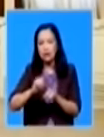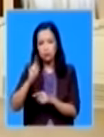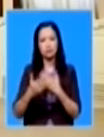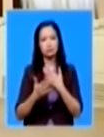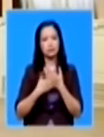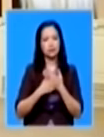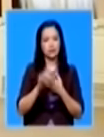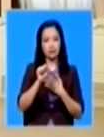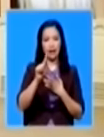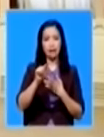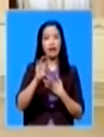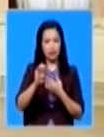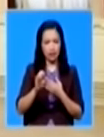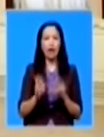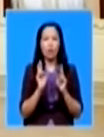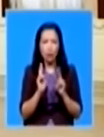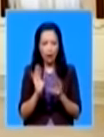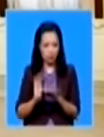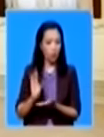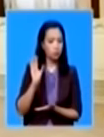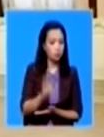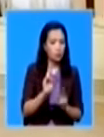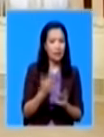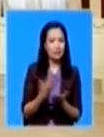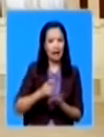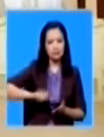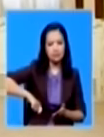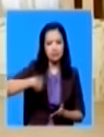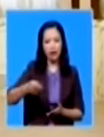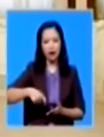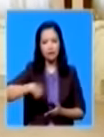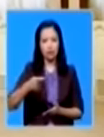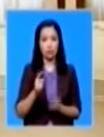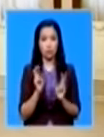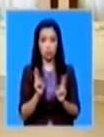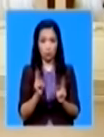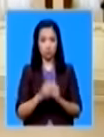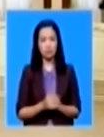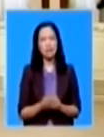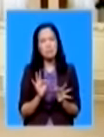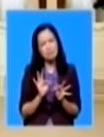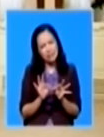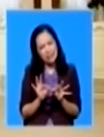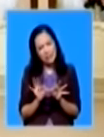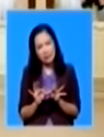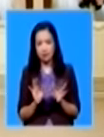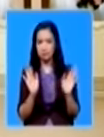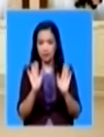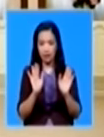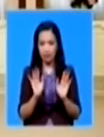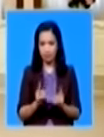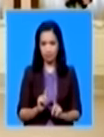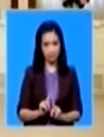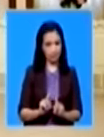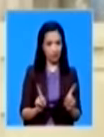ต้องระมัดระวังในการลงทุนในการใช้จ่ายเงินในทำนองเนี้ยนะแต่ไม่ได้หมายความว่าต้องประหยัดไม่ใช้เงินกันเลยไม่ใช่คนละเรื่อง